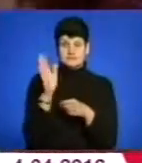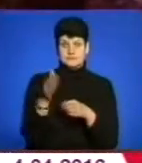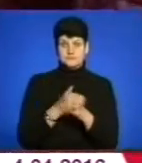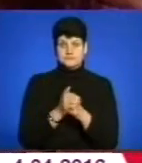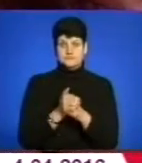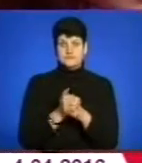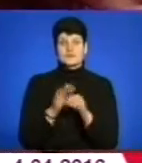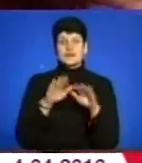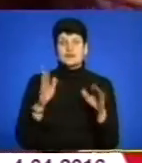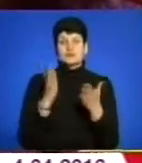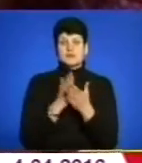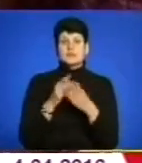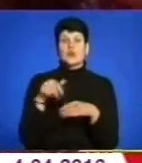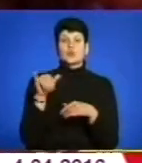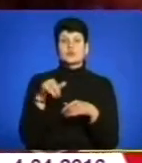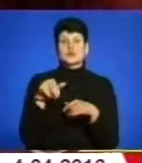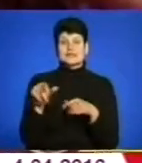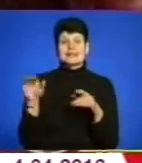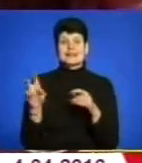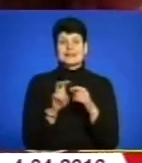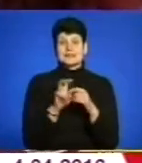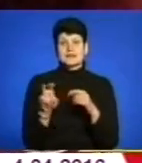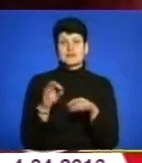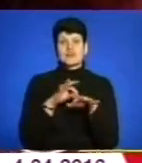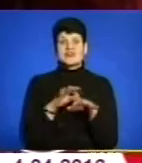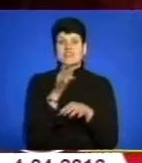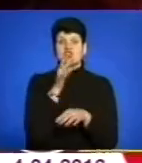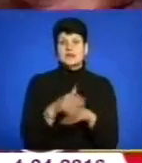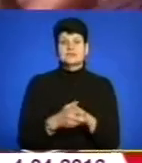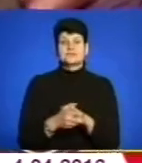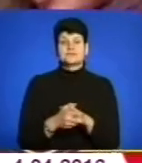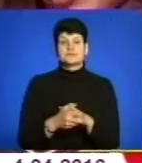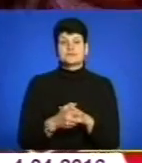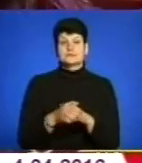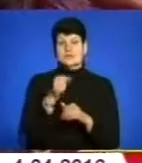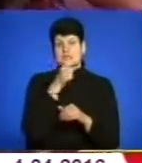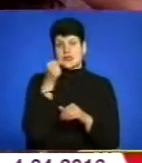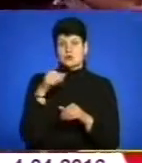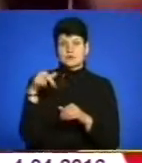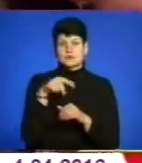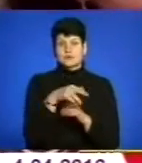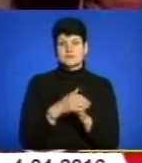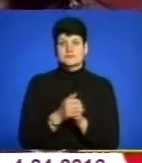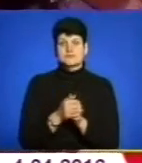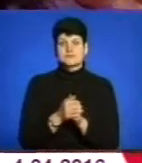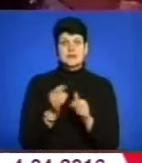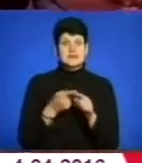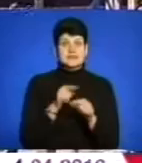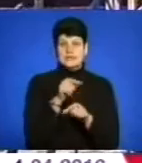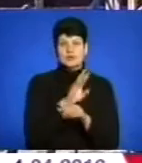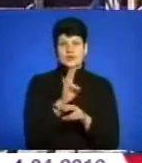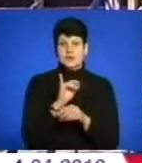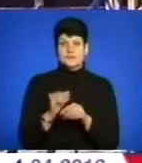діти будуть мати куди ходити, кататися, провести час, так? Старшою ходимо, а цієї ще ні, будемо